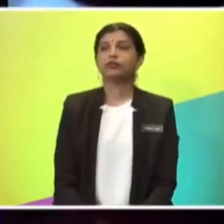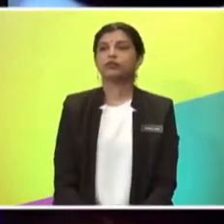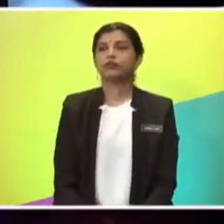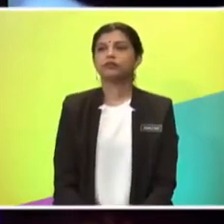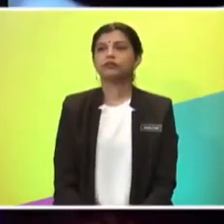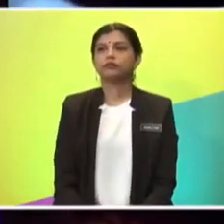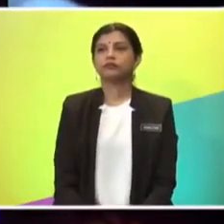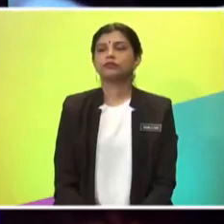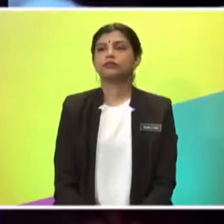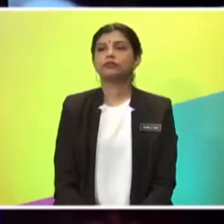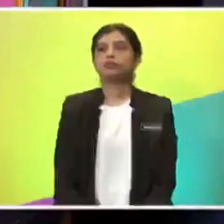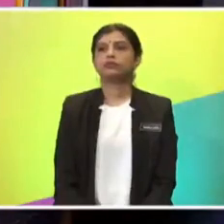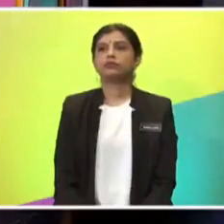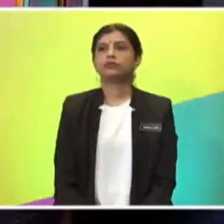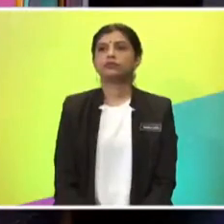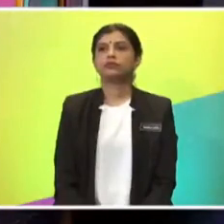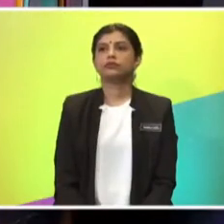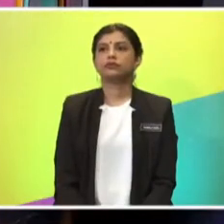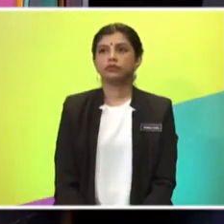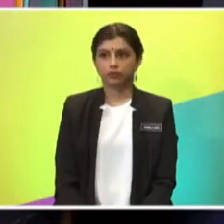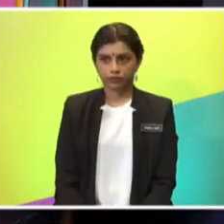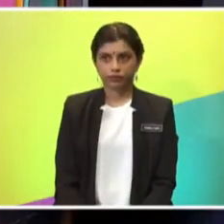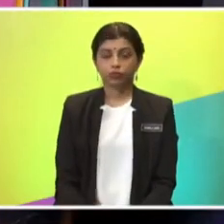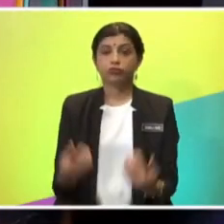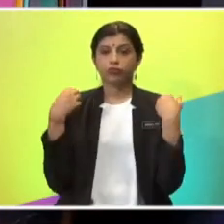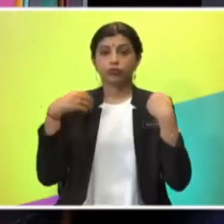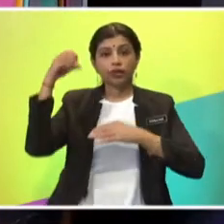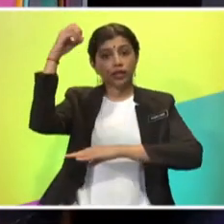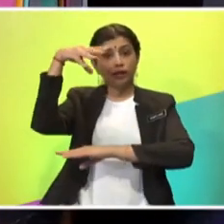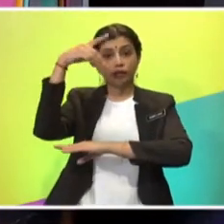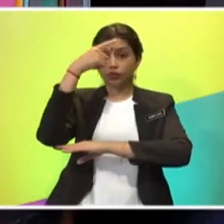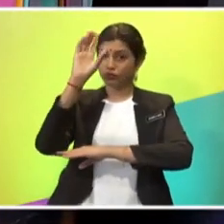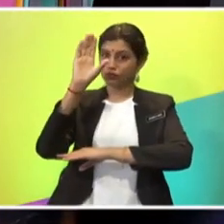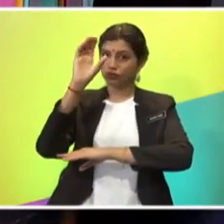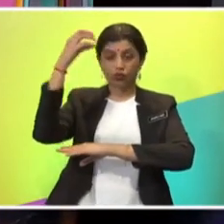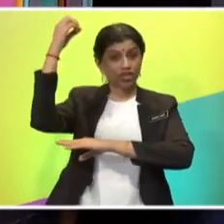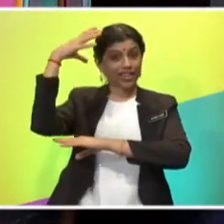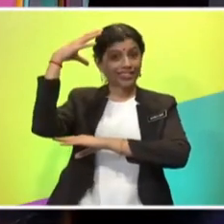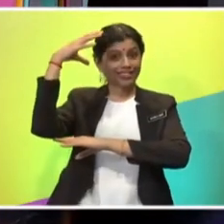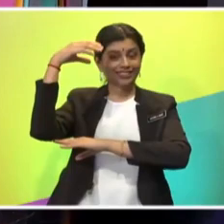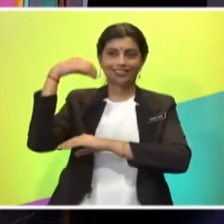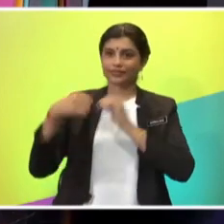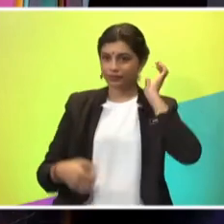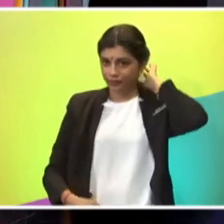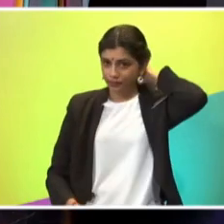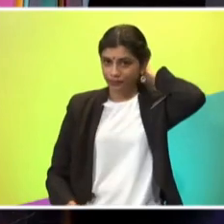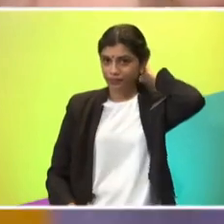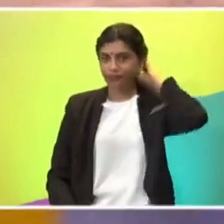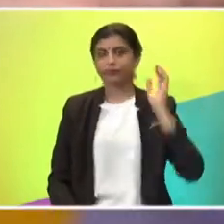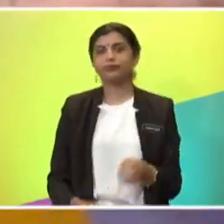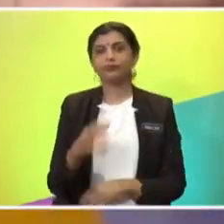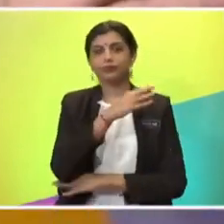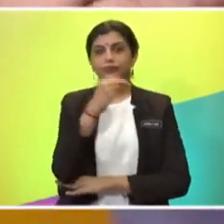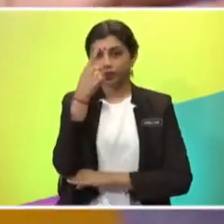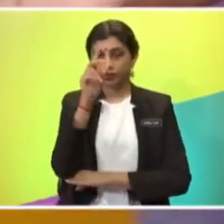Okey, baik. Dan di belakang dia ada lampu macam ni untuk pencahayaan dan membaca tulisan-tulisan yang kecil